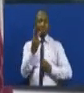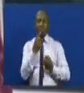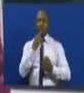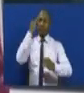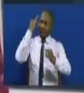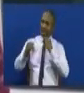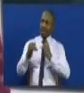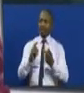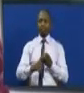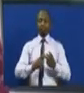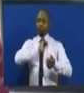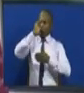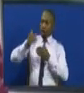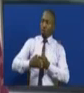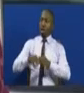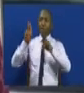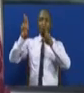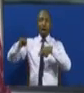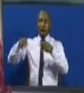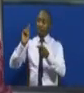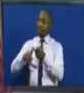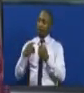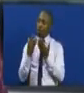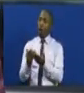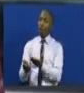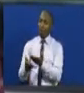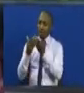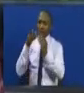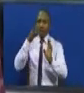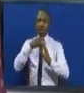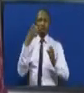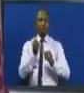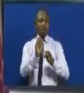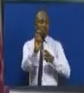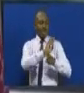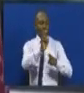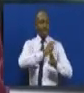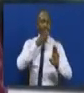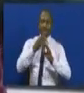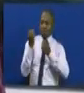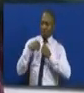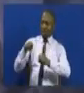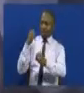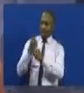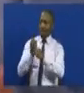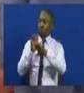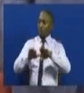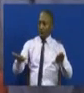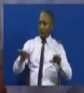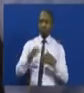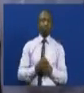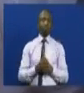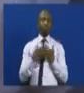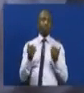Ndio tukarudi na mahakamani kuomba msaada ili watu waweze kupata ulinzi ili tufanye kazi kwa amani. Hata hivyo,